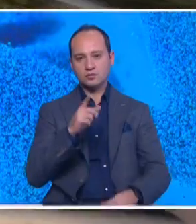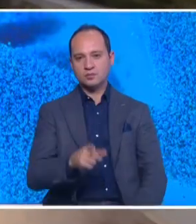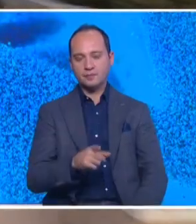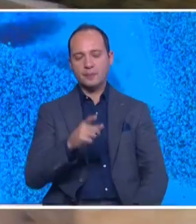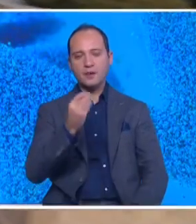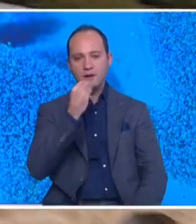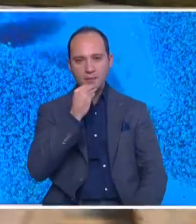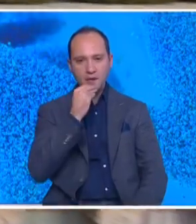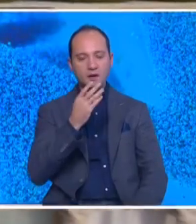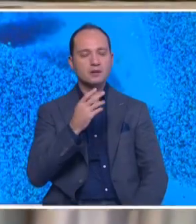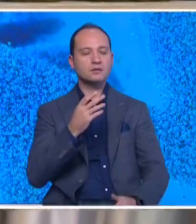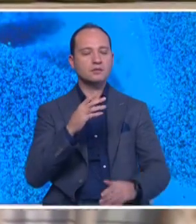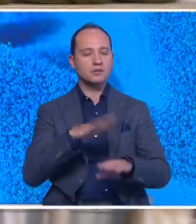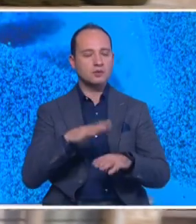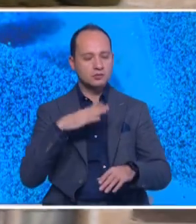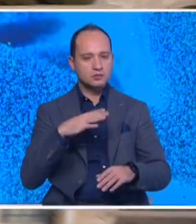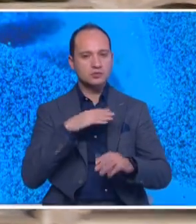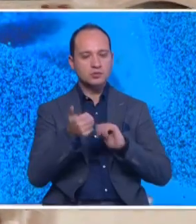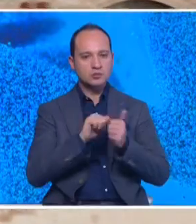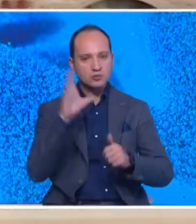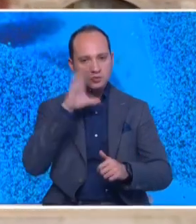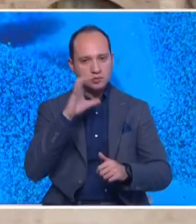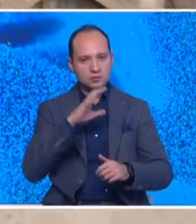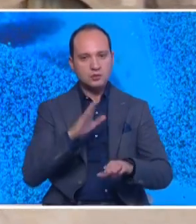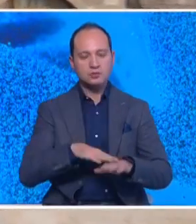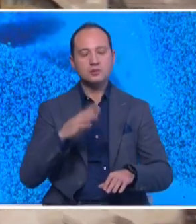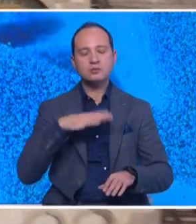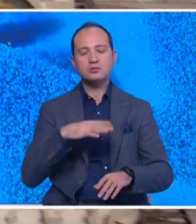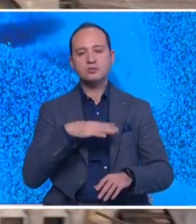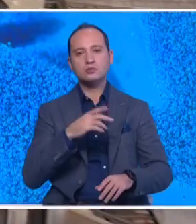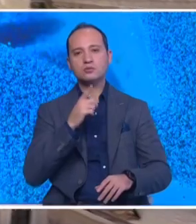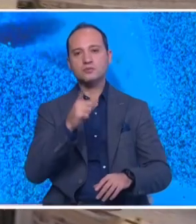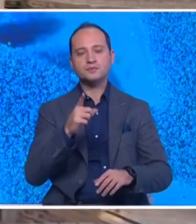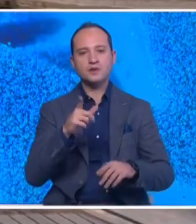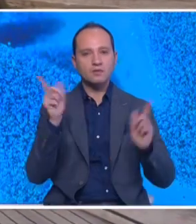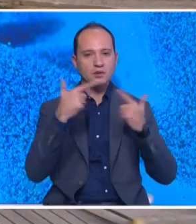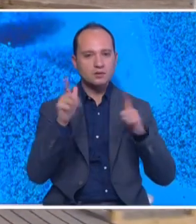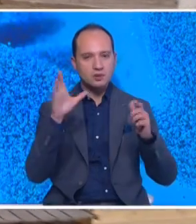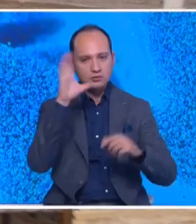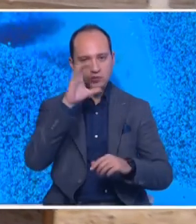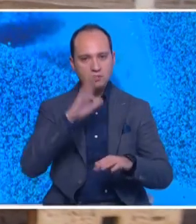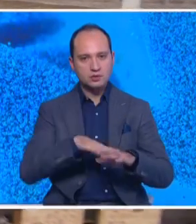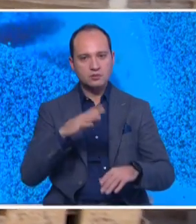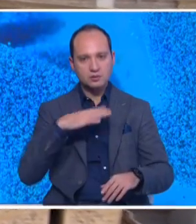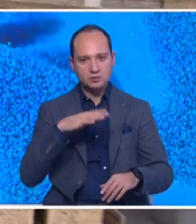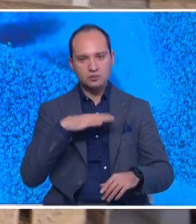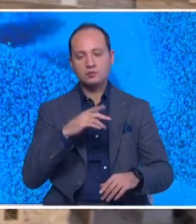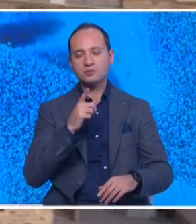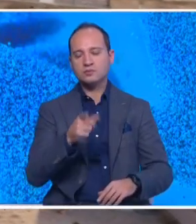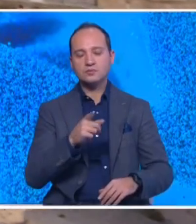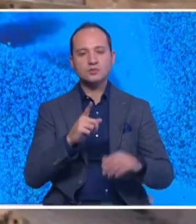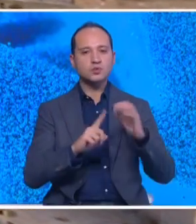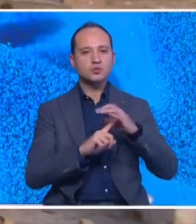gastronomi ona çıkarmak istiyoruz spor turizmi öne çıkarmak istiyoruz Festival Turizm'in öne çıkarmak istiyoruz